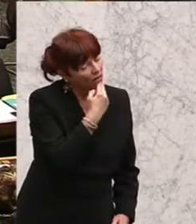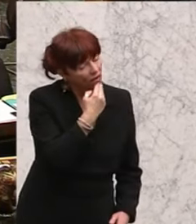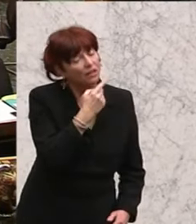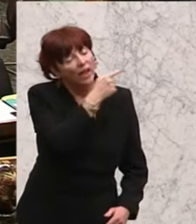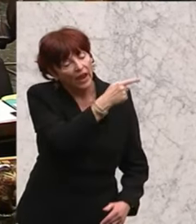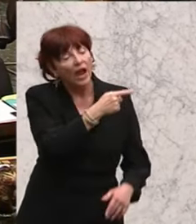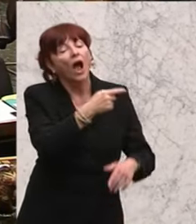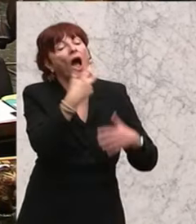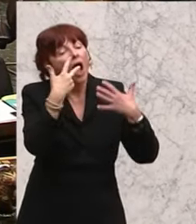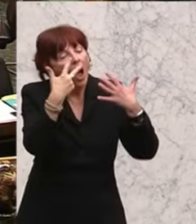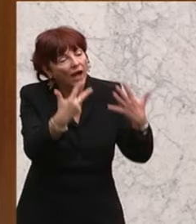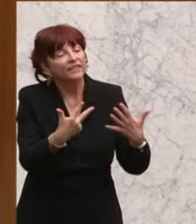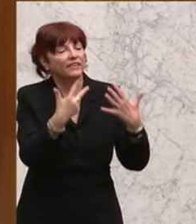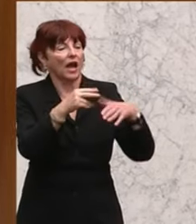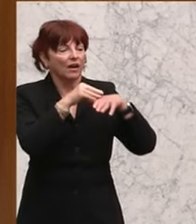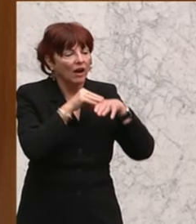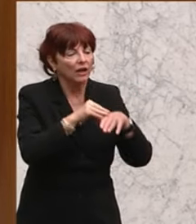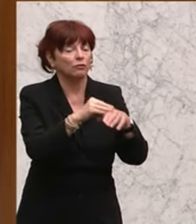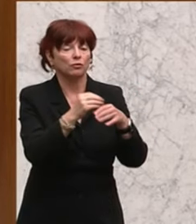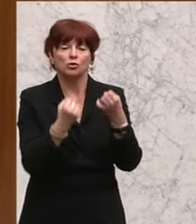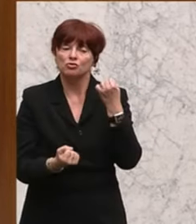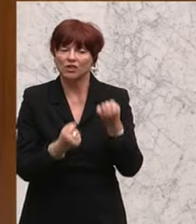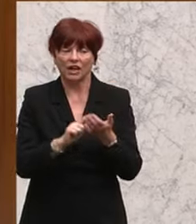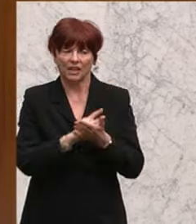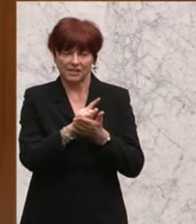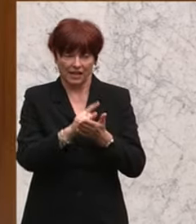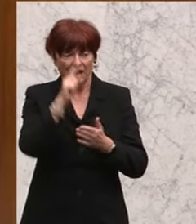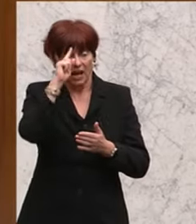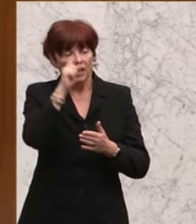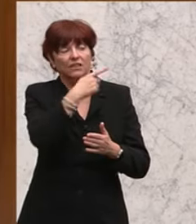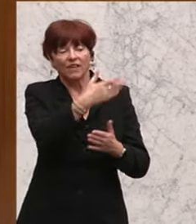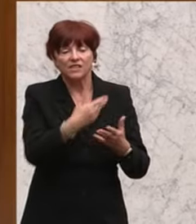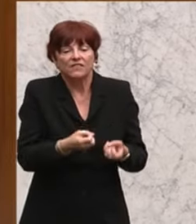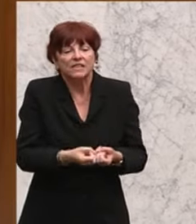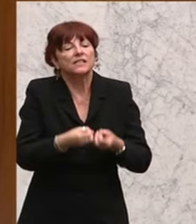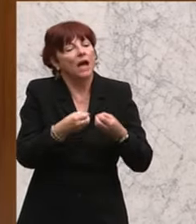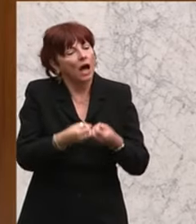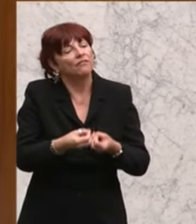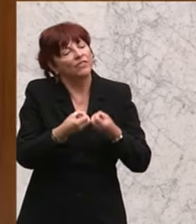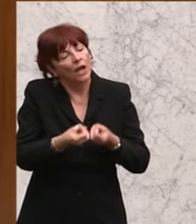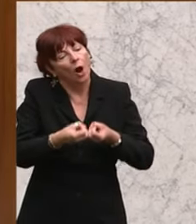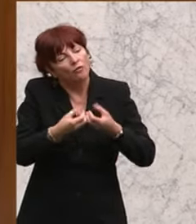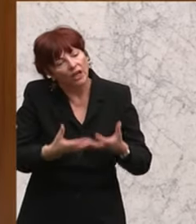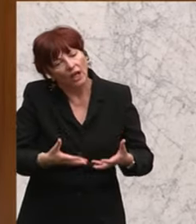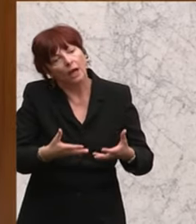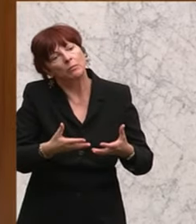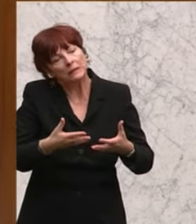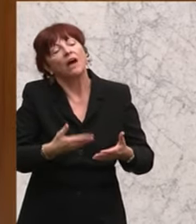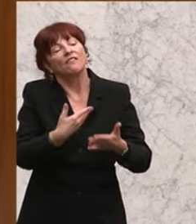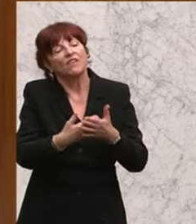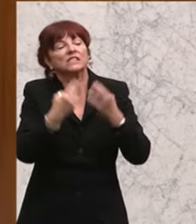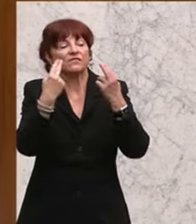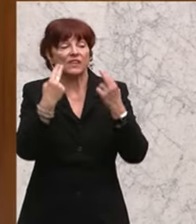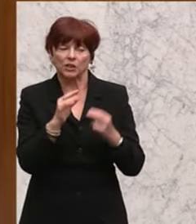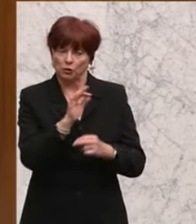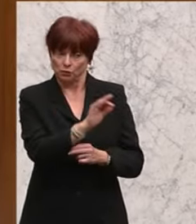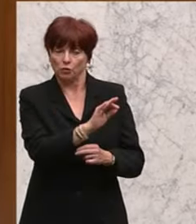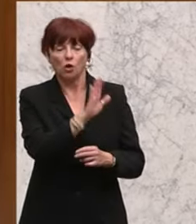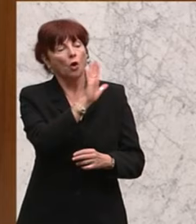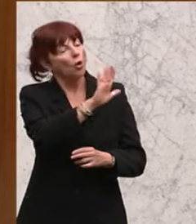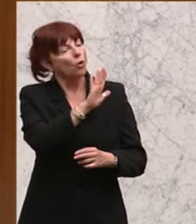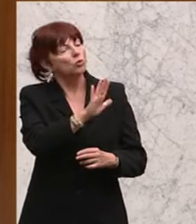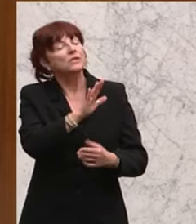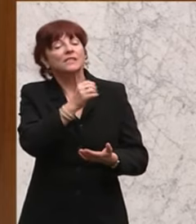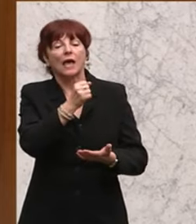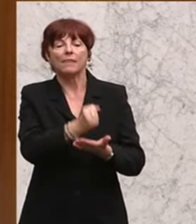geführt. Ich weiß, was er dafür aufgegeben hat. Ich weiß, wie viel es ihm bedeutet hat. Und die Art und Weise, wie er sein